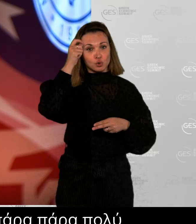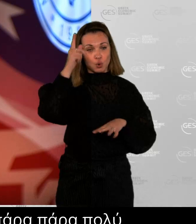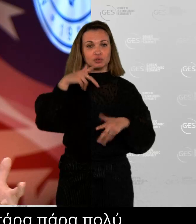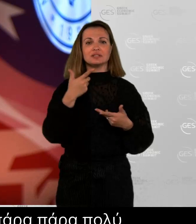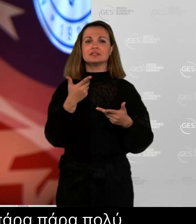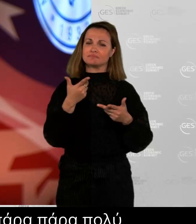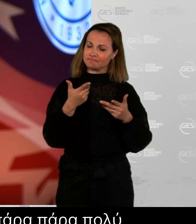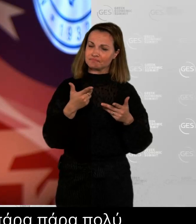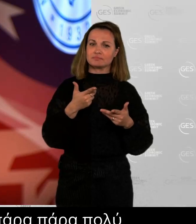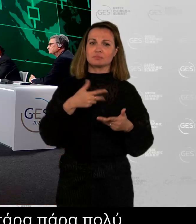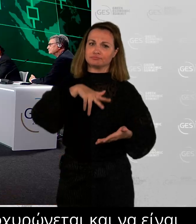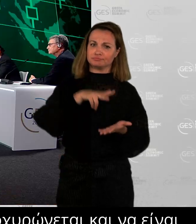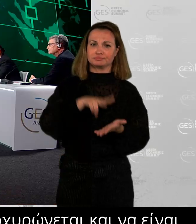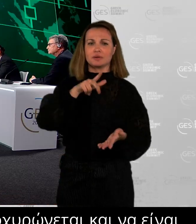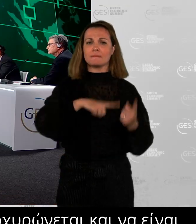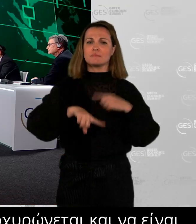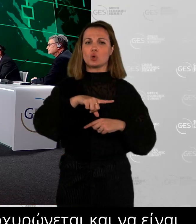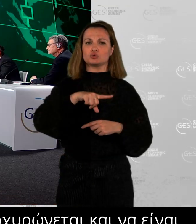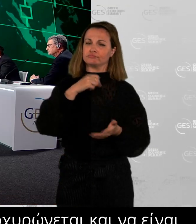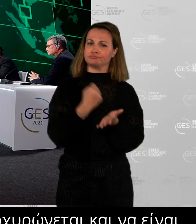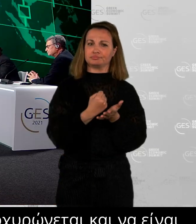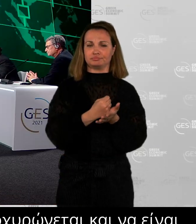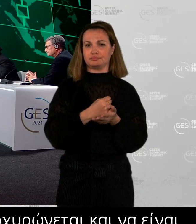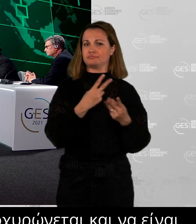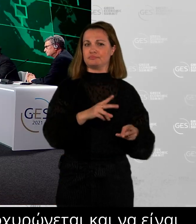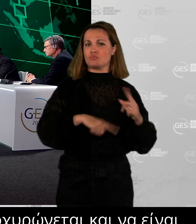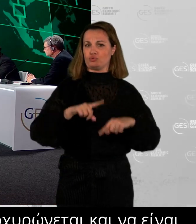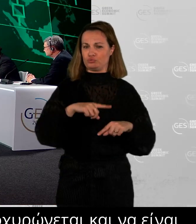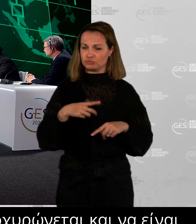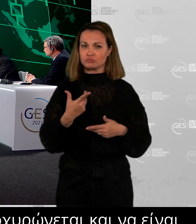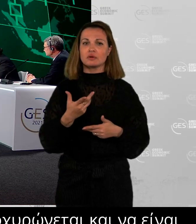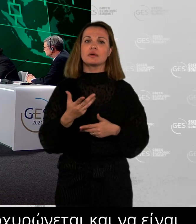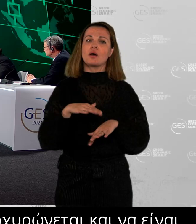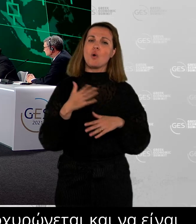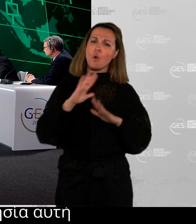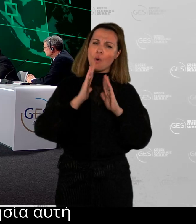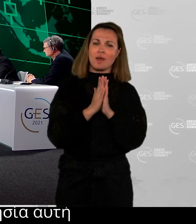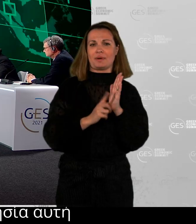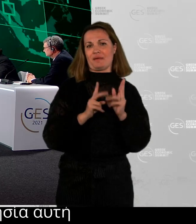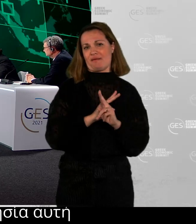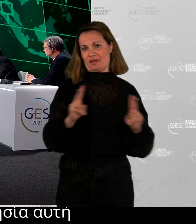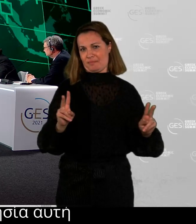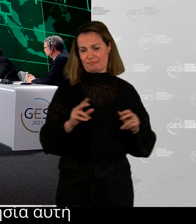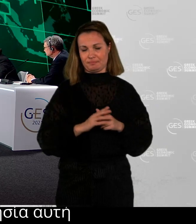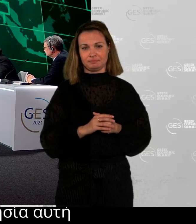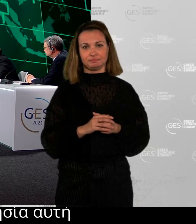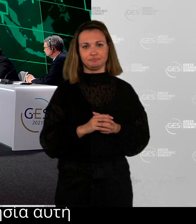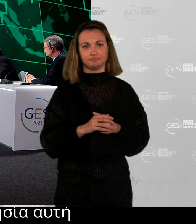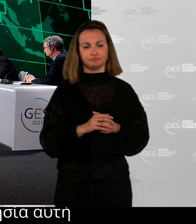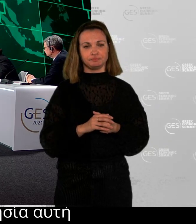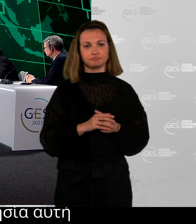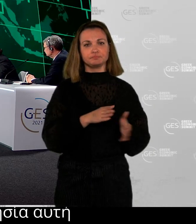τίτλοι γύρω από την ιδιοκτησία αυτή. Σας ευχαριστώ. Κύριε Γρηγοριού, θέλει να